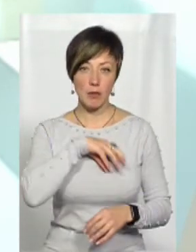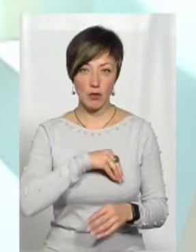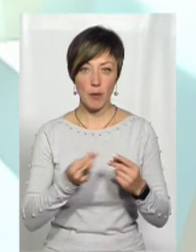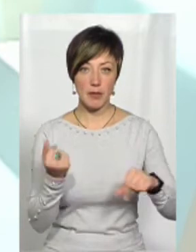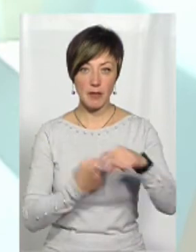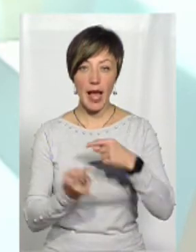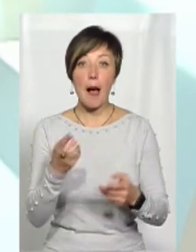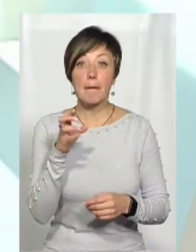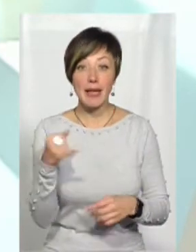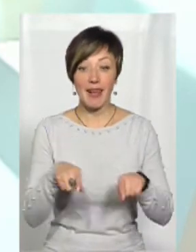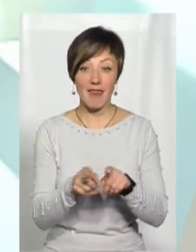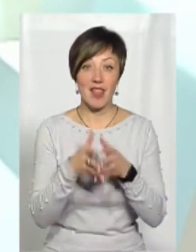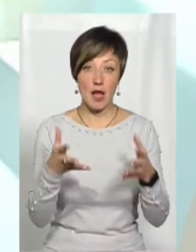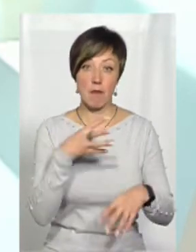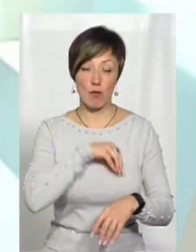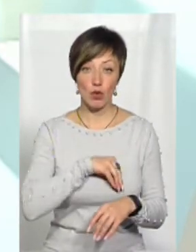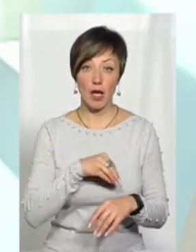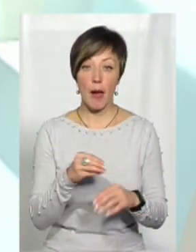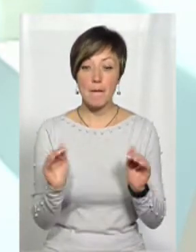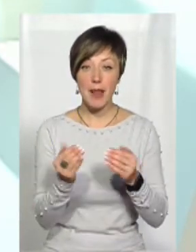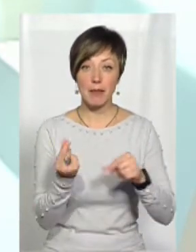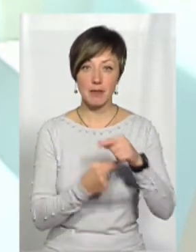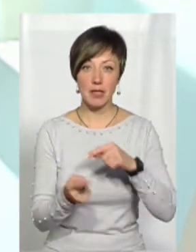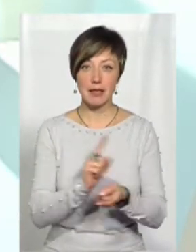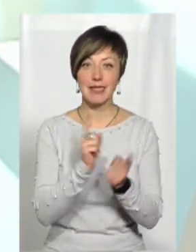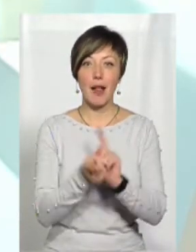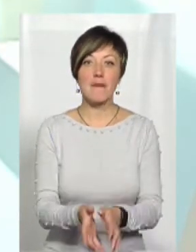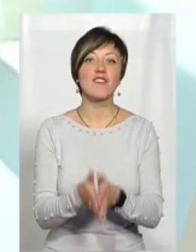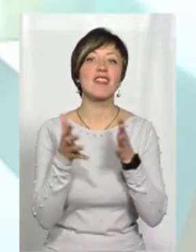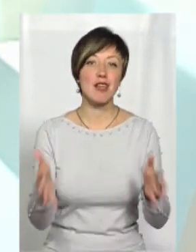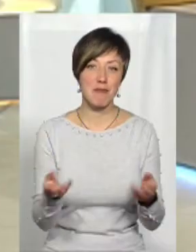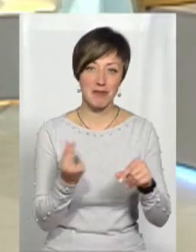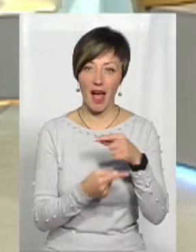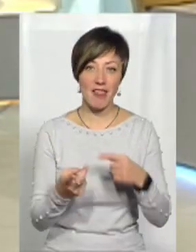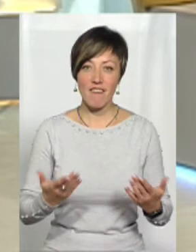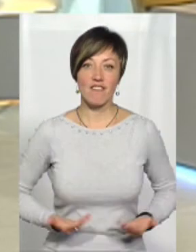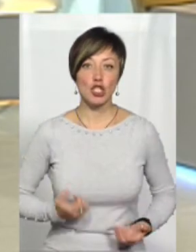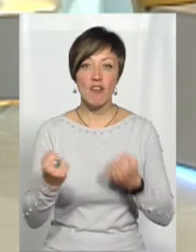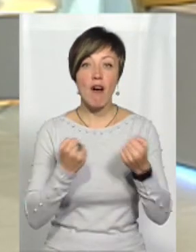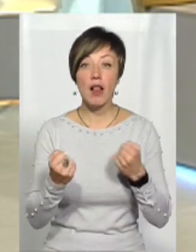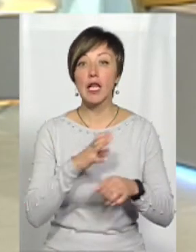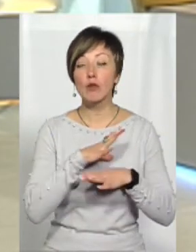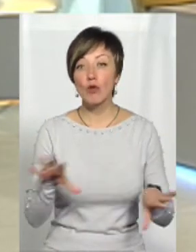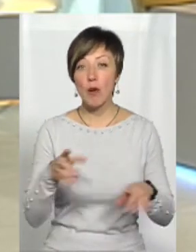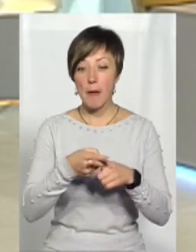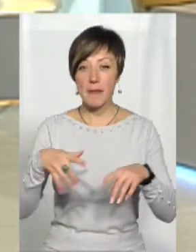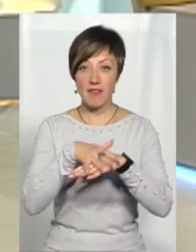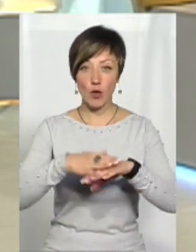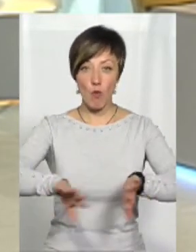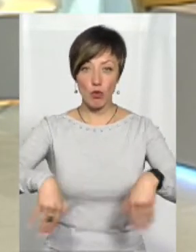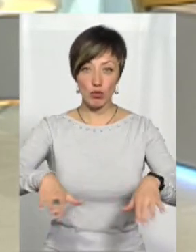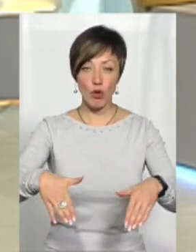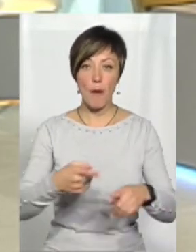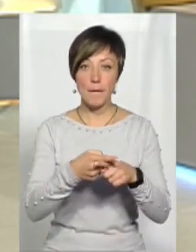у підприємців, якби були такі великі прибутки, то малі підприємці стали б великими підприємцями, а не виживали б. І не було б півринку пустого, і